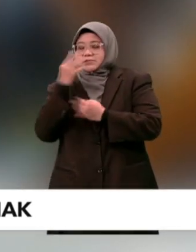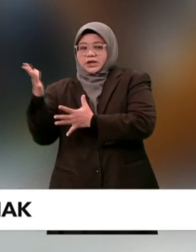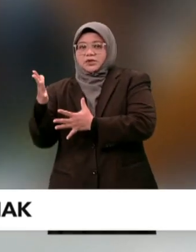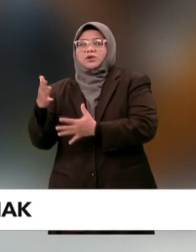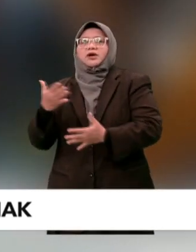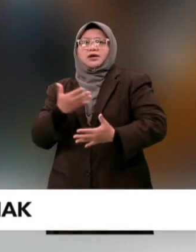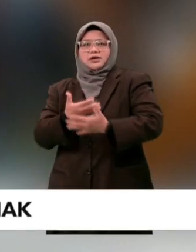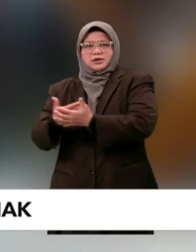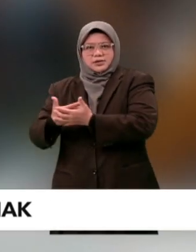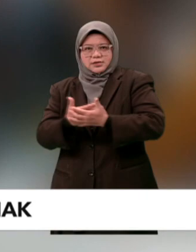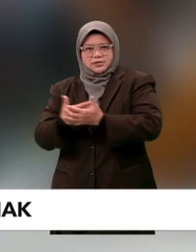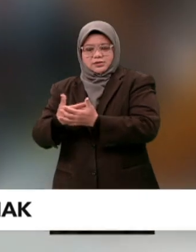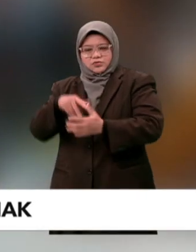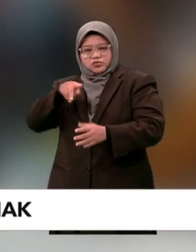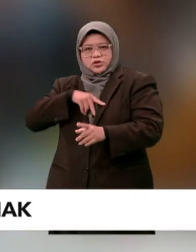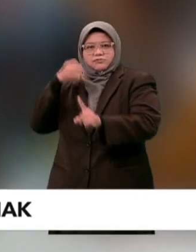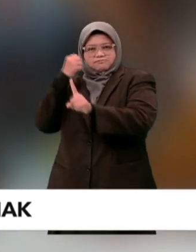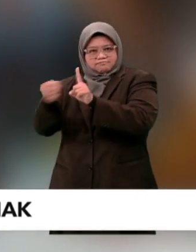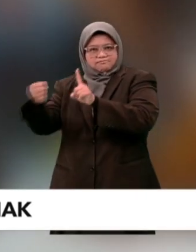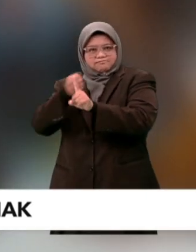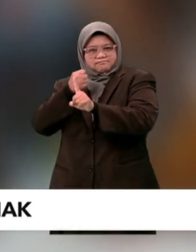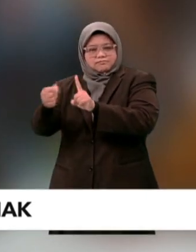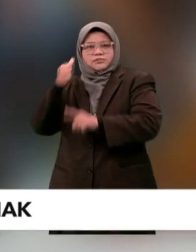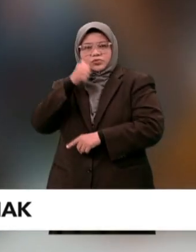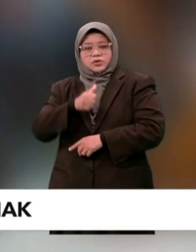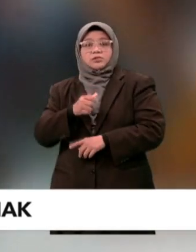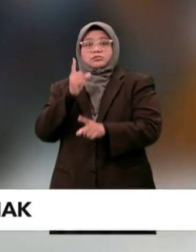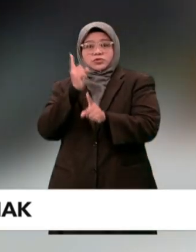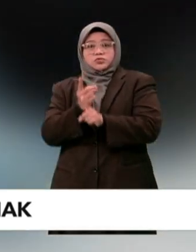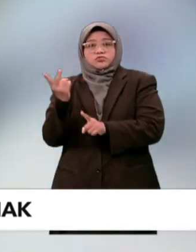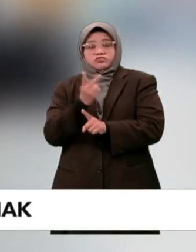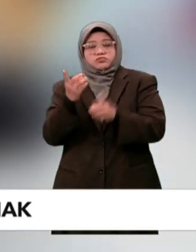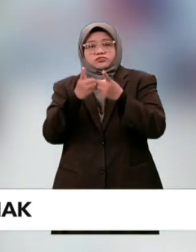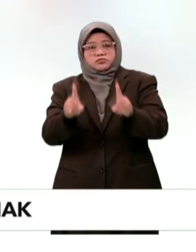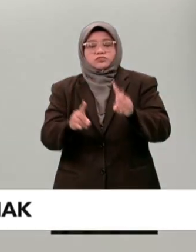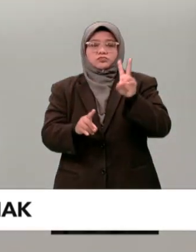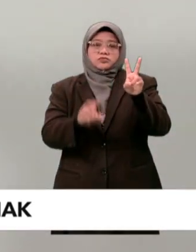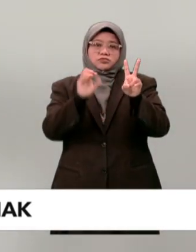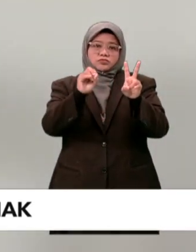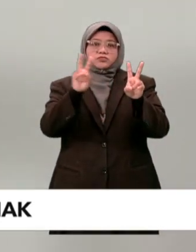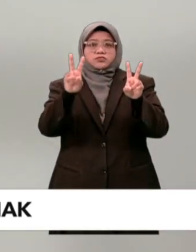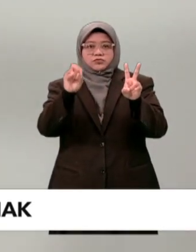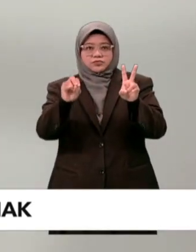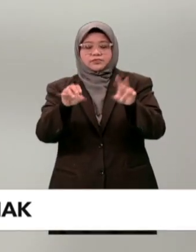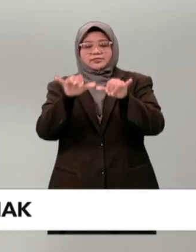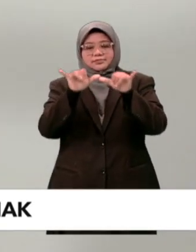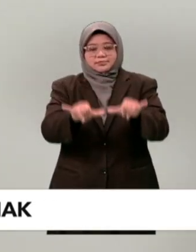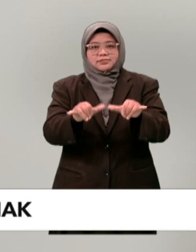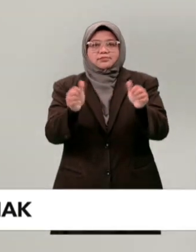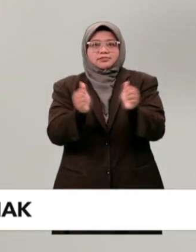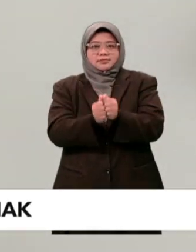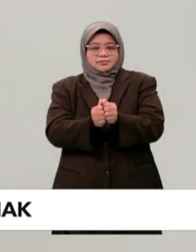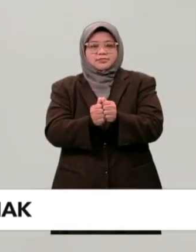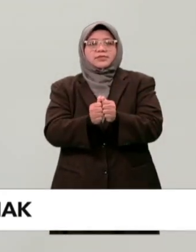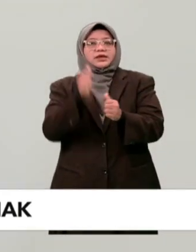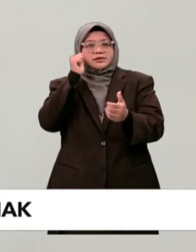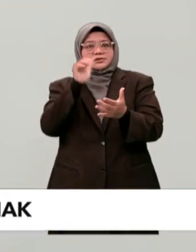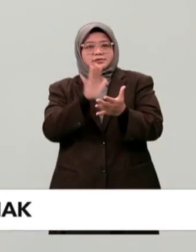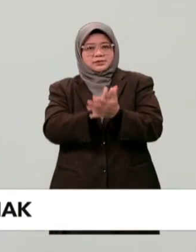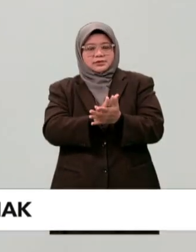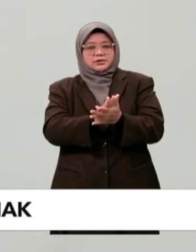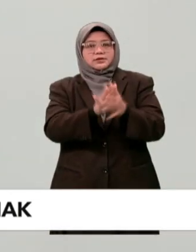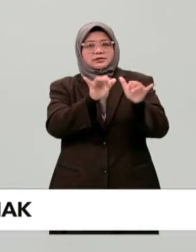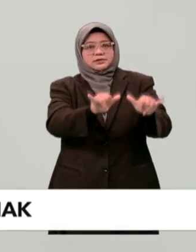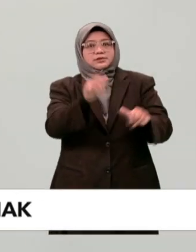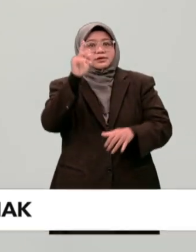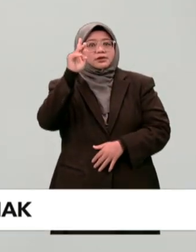dipukul suspek pasangan berkenaan bercerai pada tahun 2020 dengan mangsa tinggal bersama ibunya yaitu suspek di Kota Baru